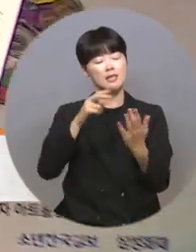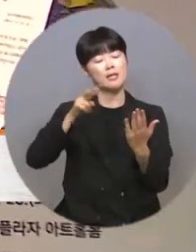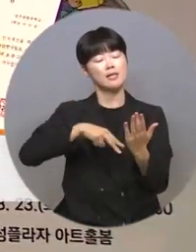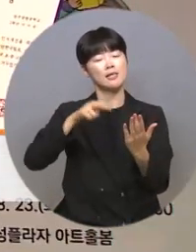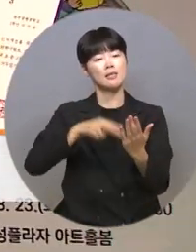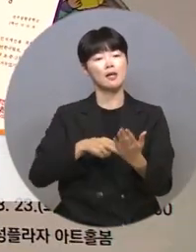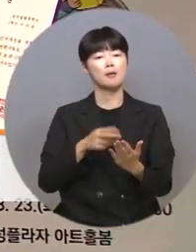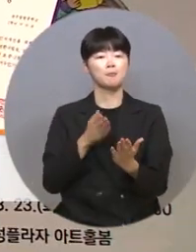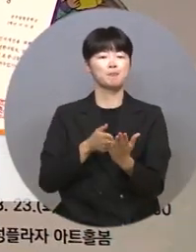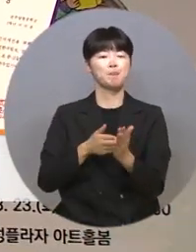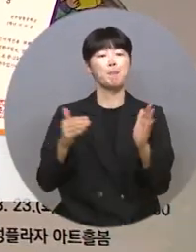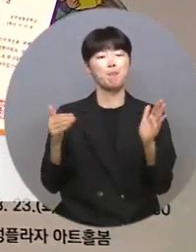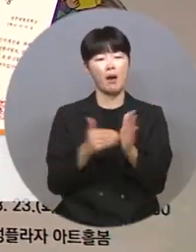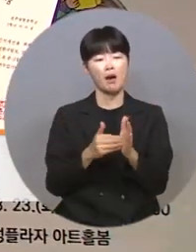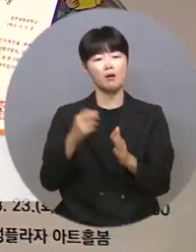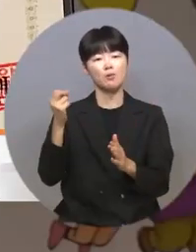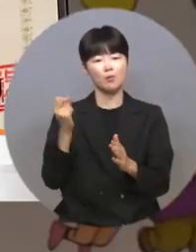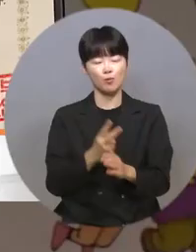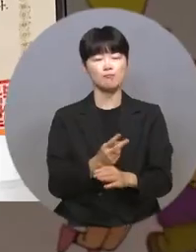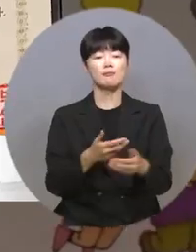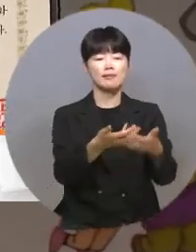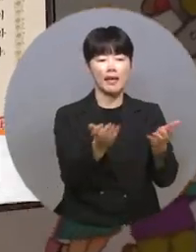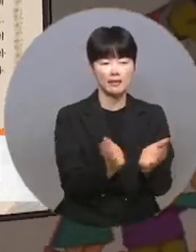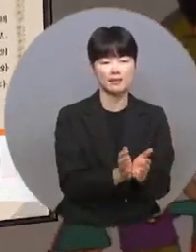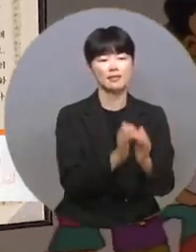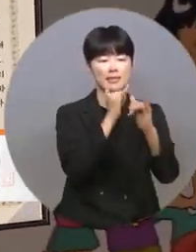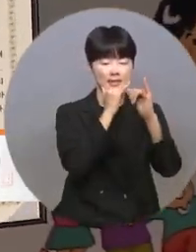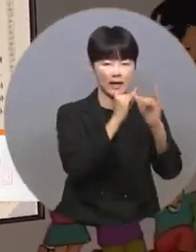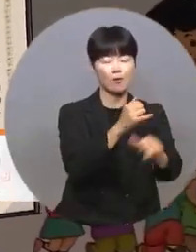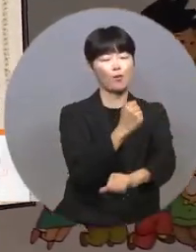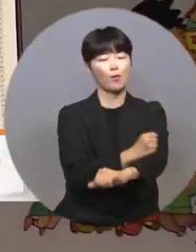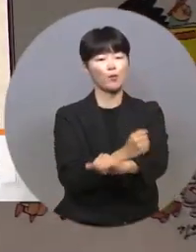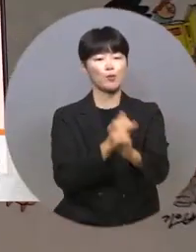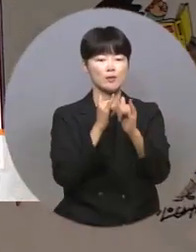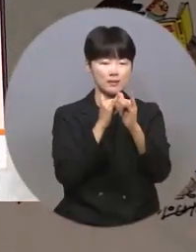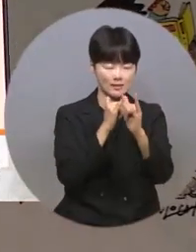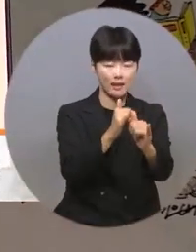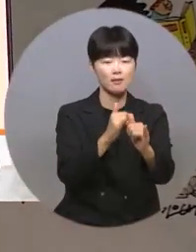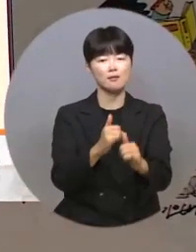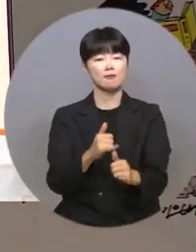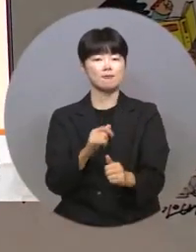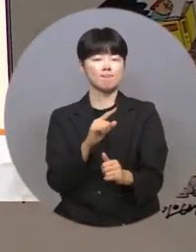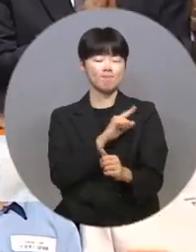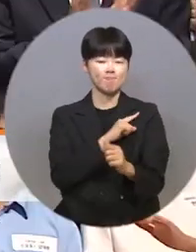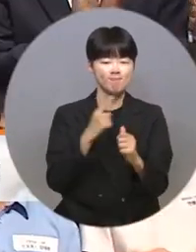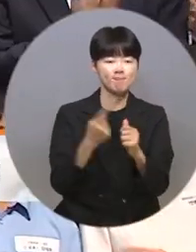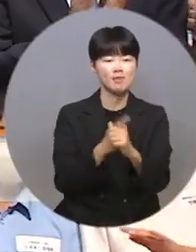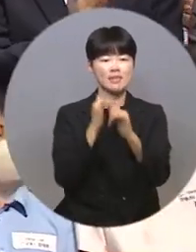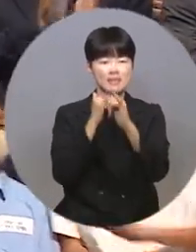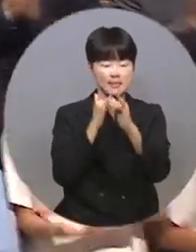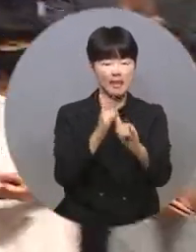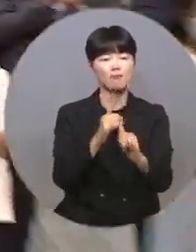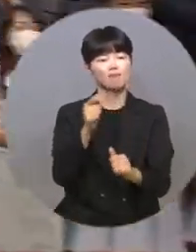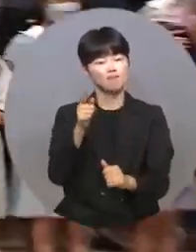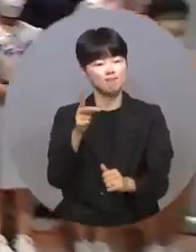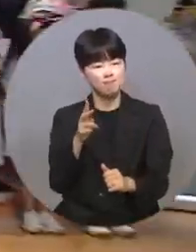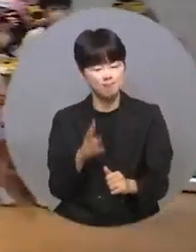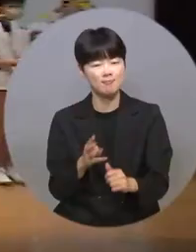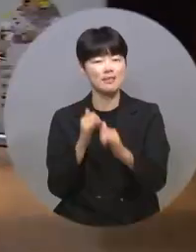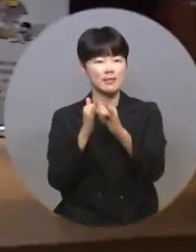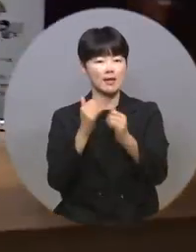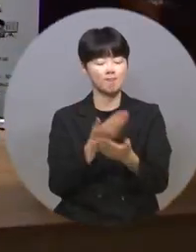진행된 시상식에서는 단체상과 공로상, 최우수상, 우수장려상 등 각 부문별로